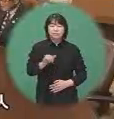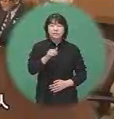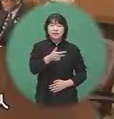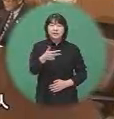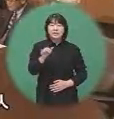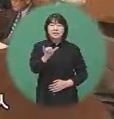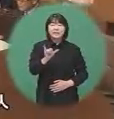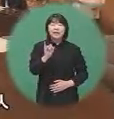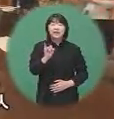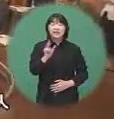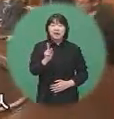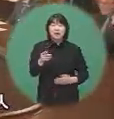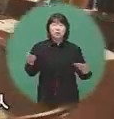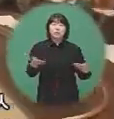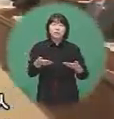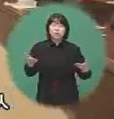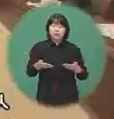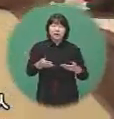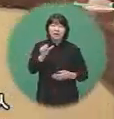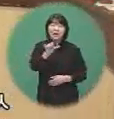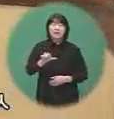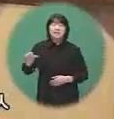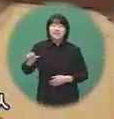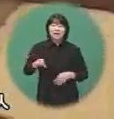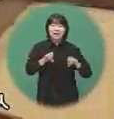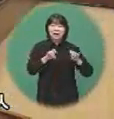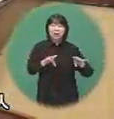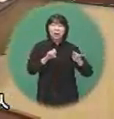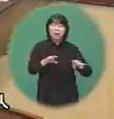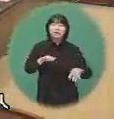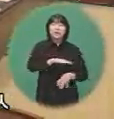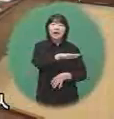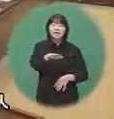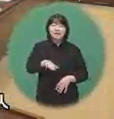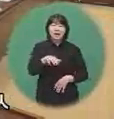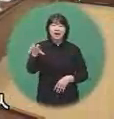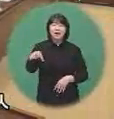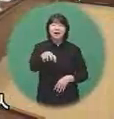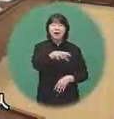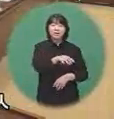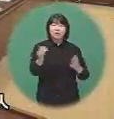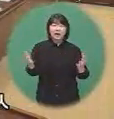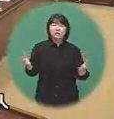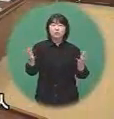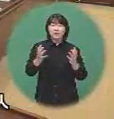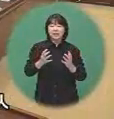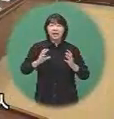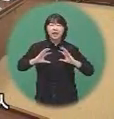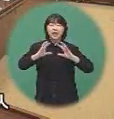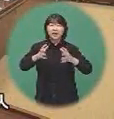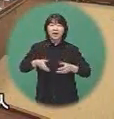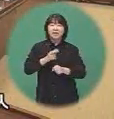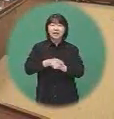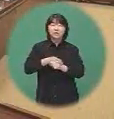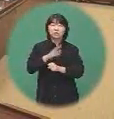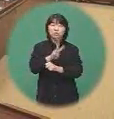JICA の事業でアジアやオセアニアの各国から来日したのは10人の海外技術研修員です